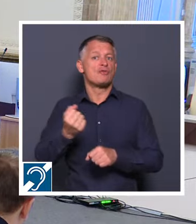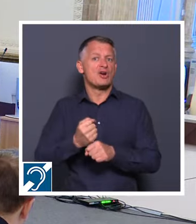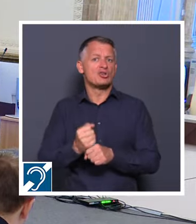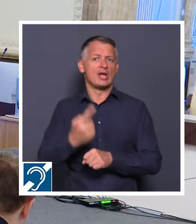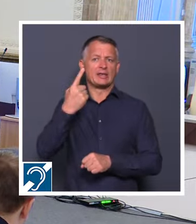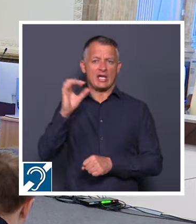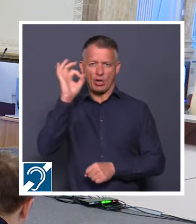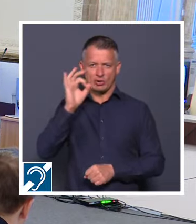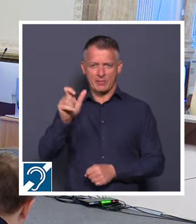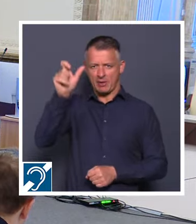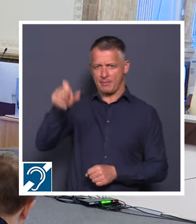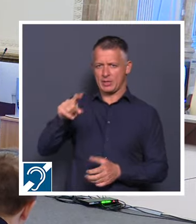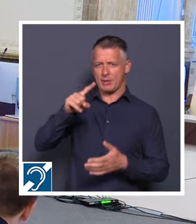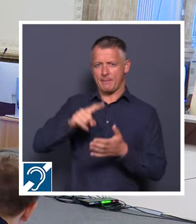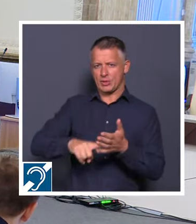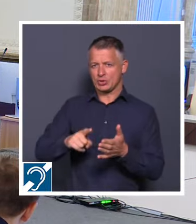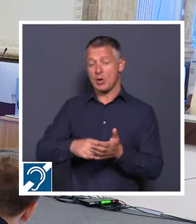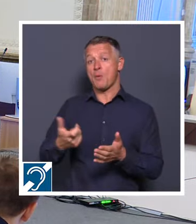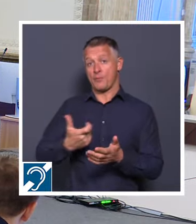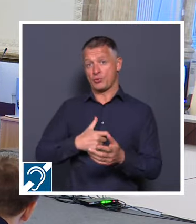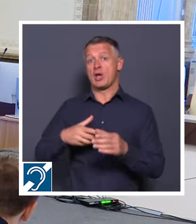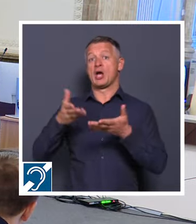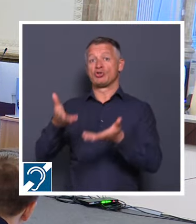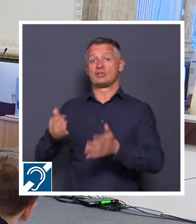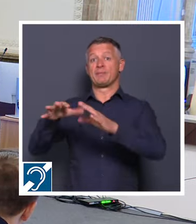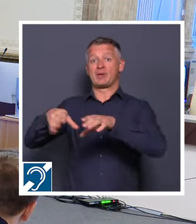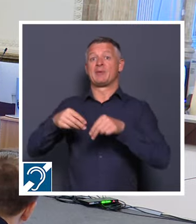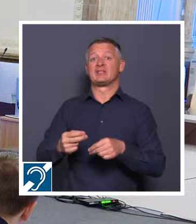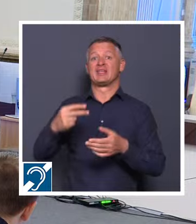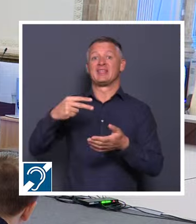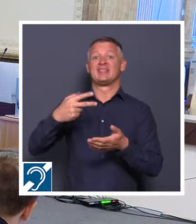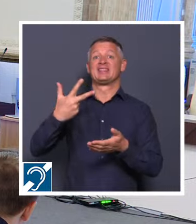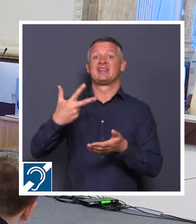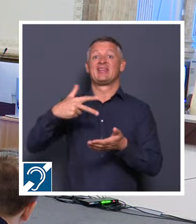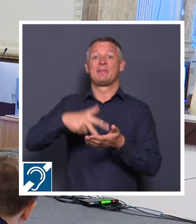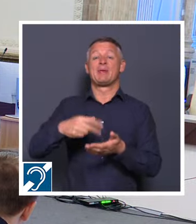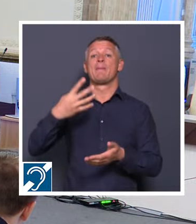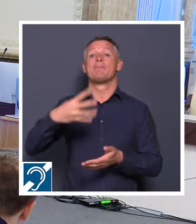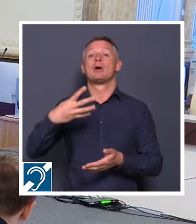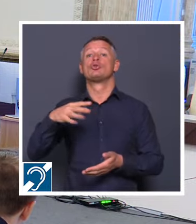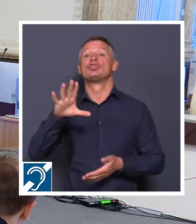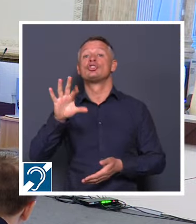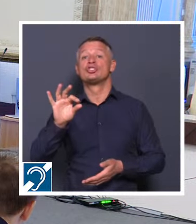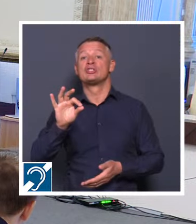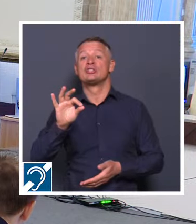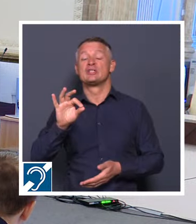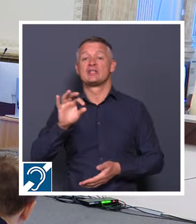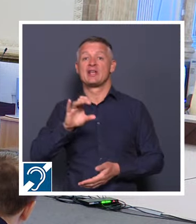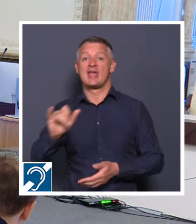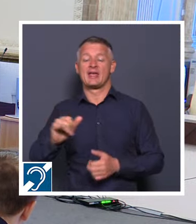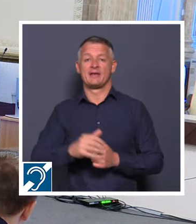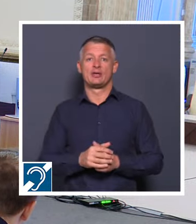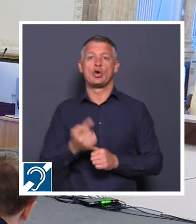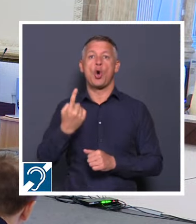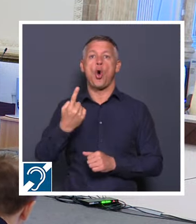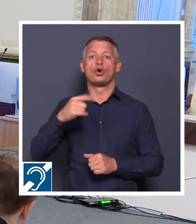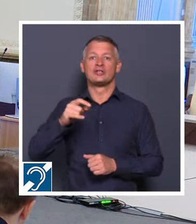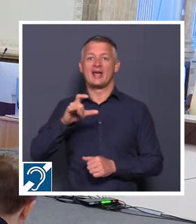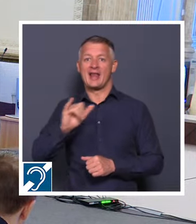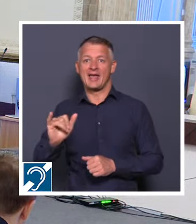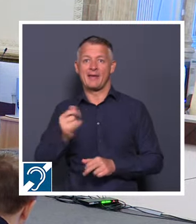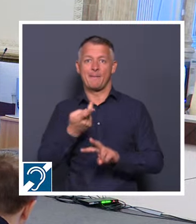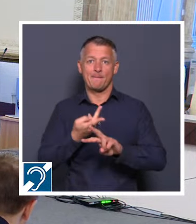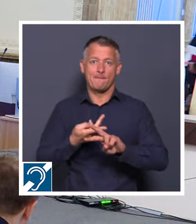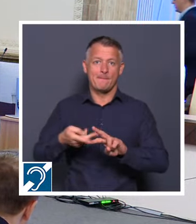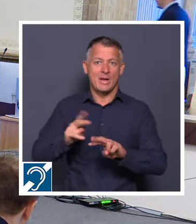octombrie un pensionar să primească o pensie de 3.450 de lei cu 100 de lei